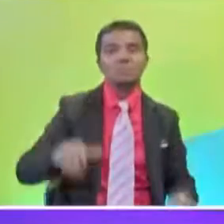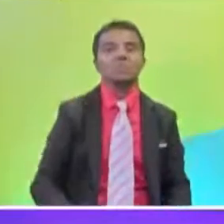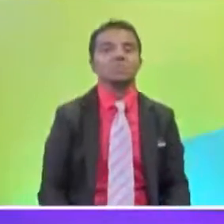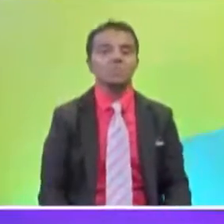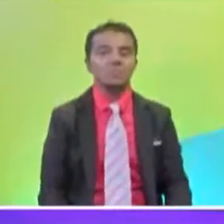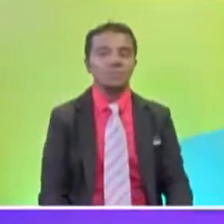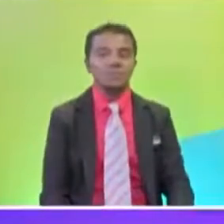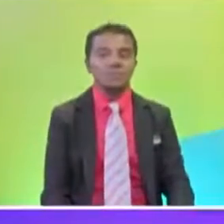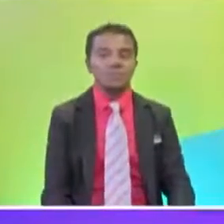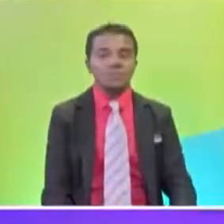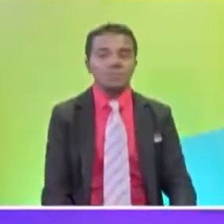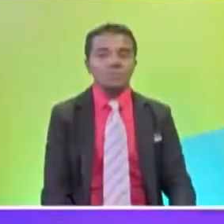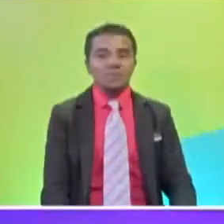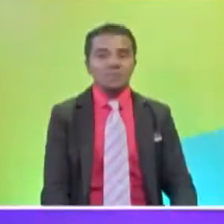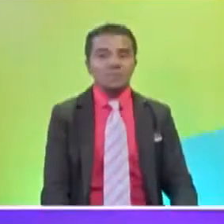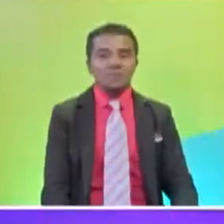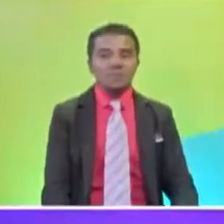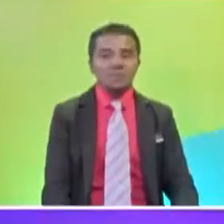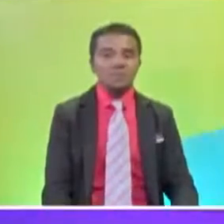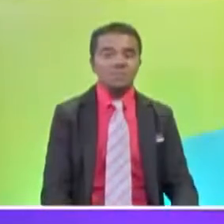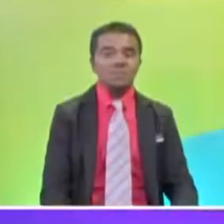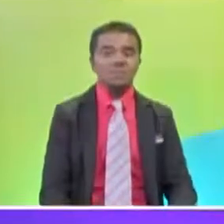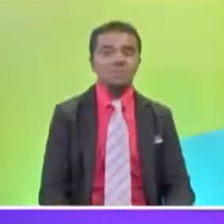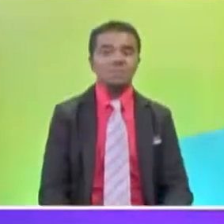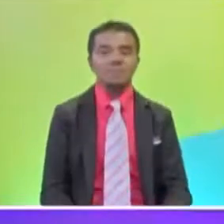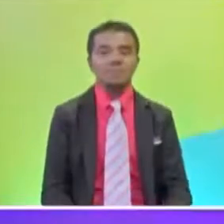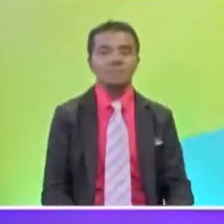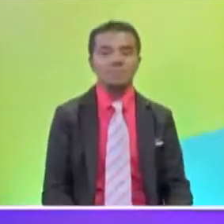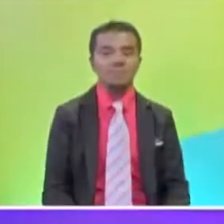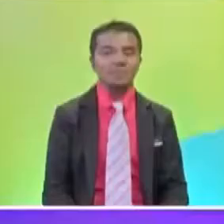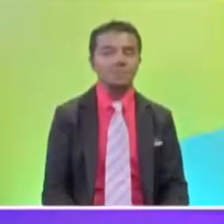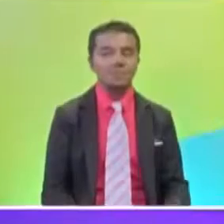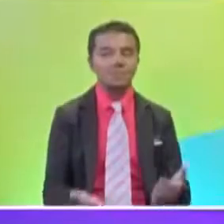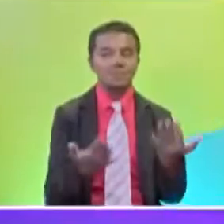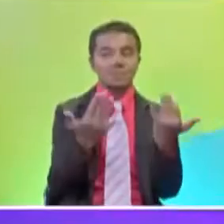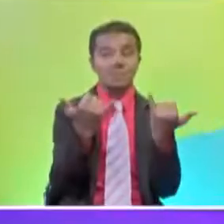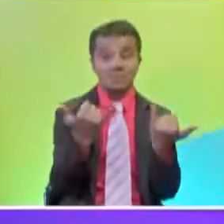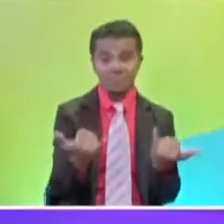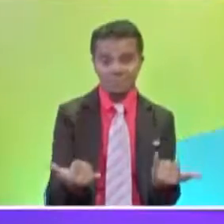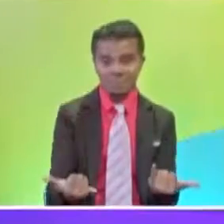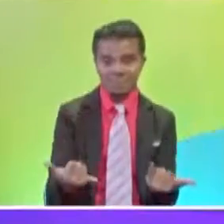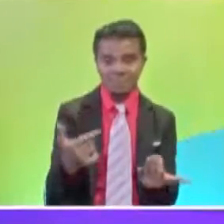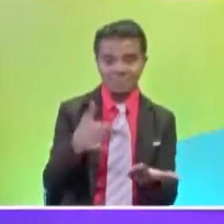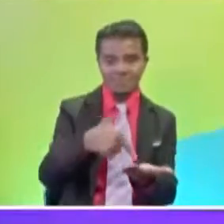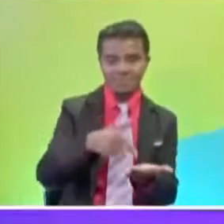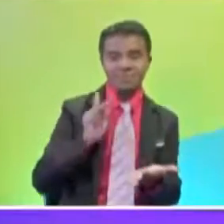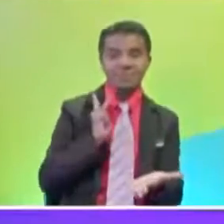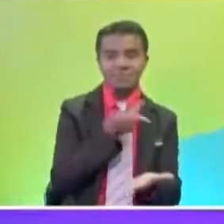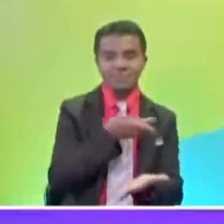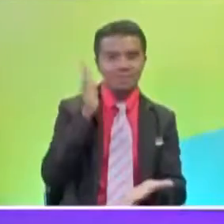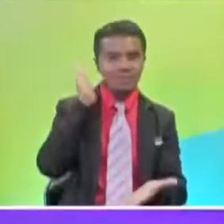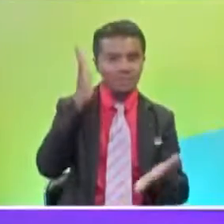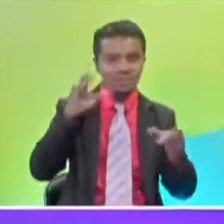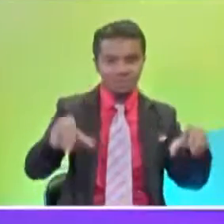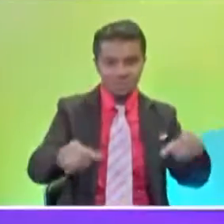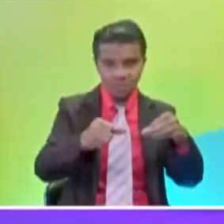apa yang perlu kita buat? Seterusnya kita perlu tutup dan lakukan penyiraman. Okey, tujuannya